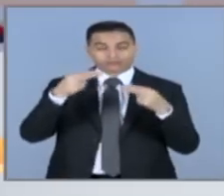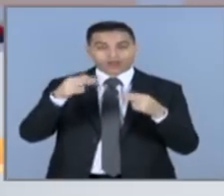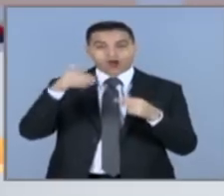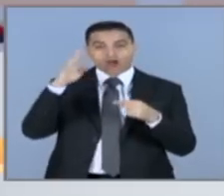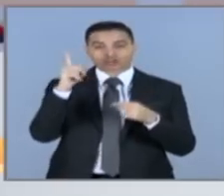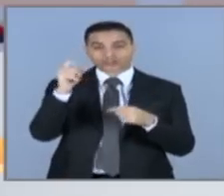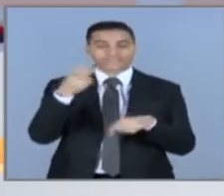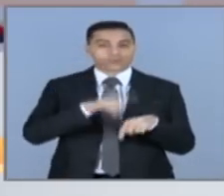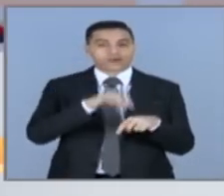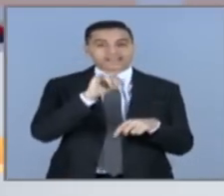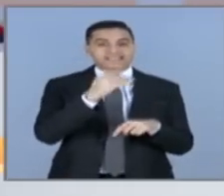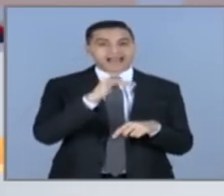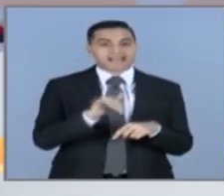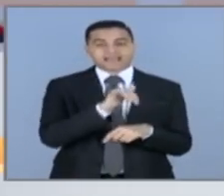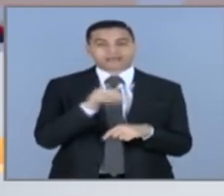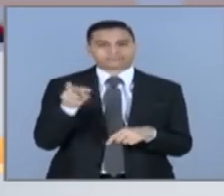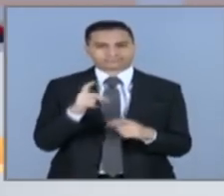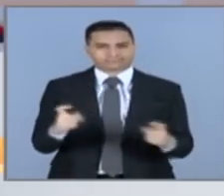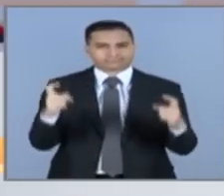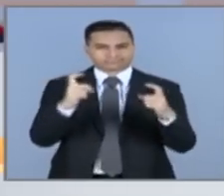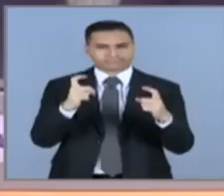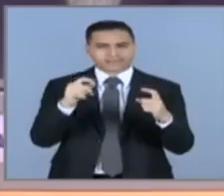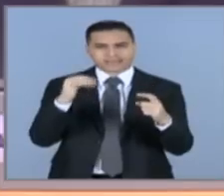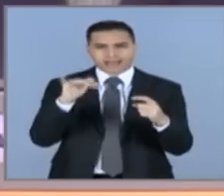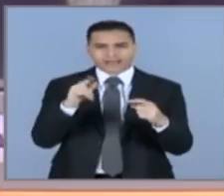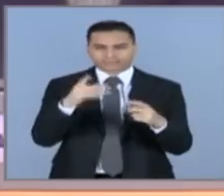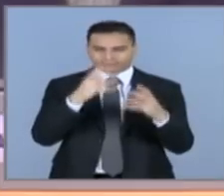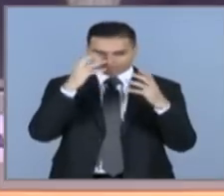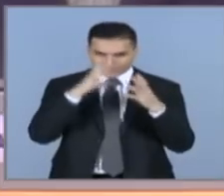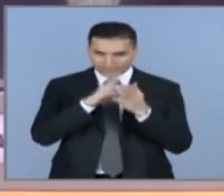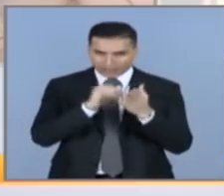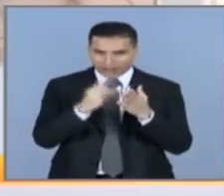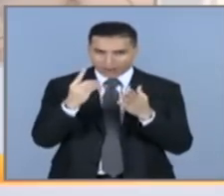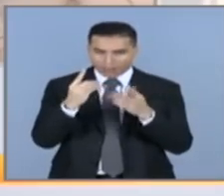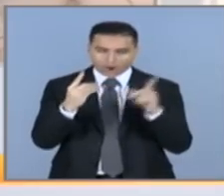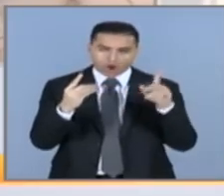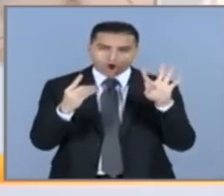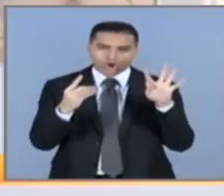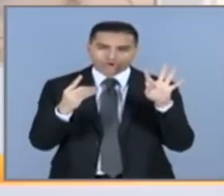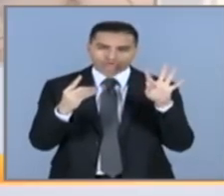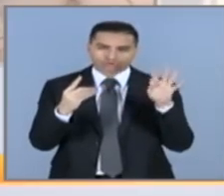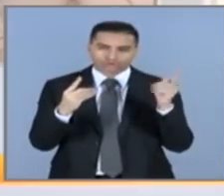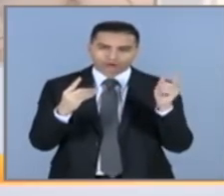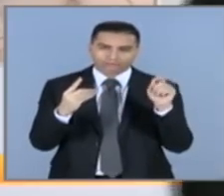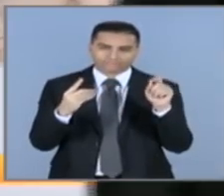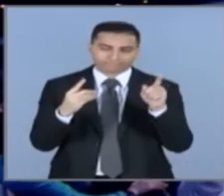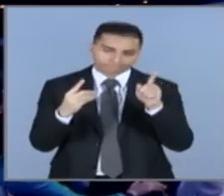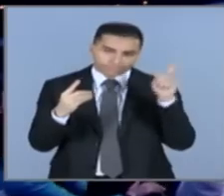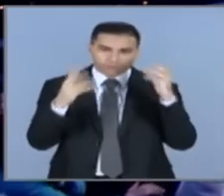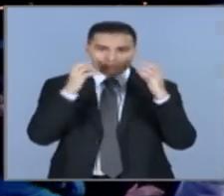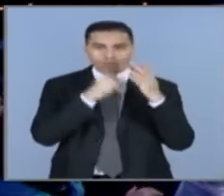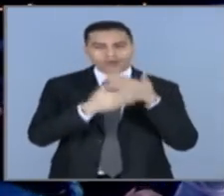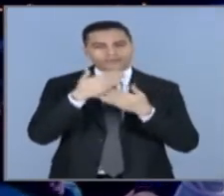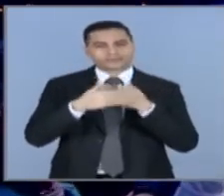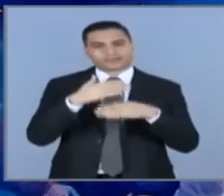أشرف ويحيى، يحيى وأشرف. يحيى هتبتدي الأول وأشرف هتروح تهدي أعصابك وتسمع أغنية. مش